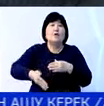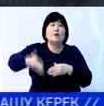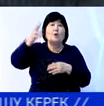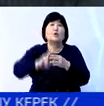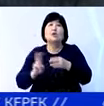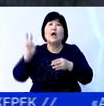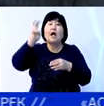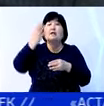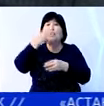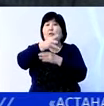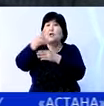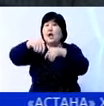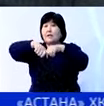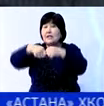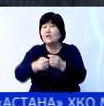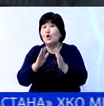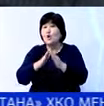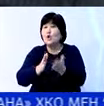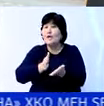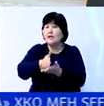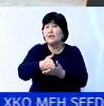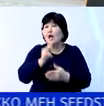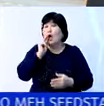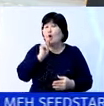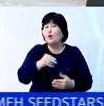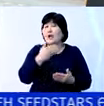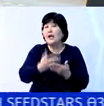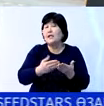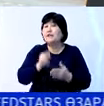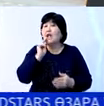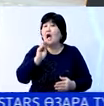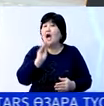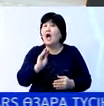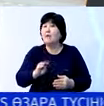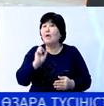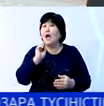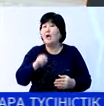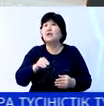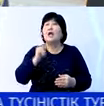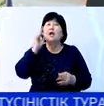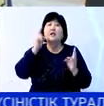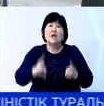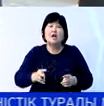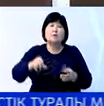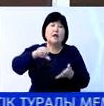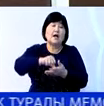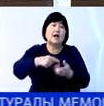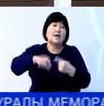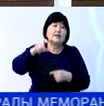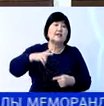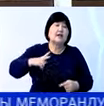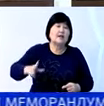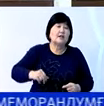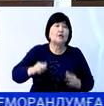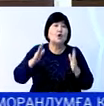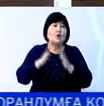түсіп, бейнекамераны сындырып, үйге енген. Күдіктену негізіндегі айыптау актісі бойынша жәбірленушілердің қатарында кәсіпкердің қызы мен